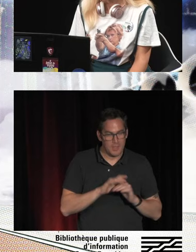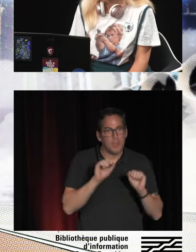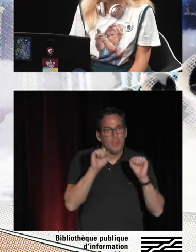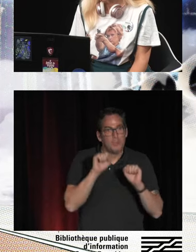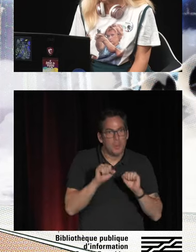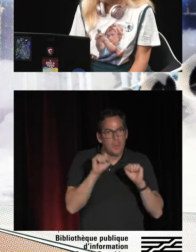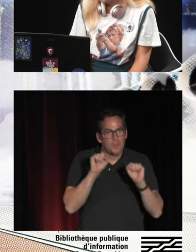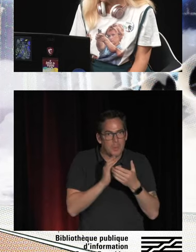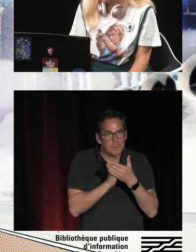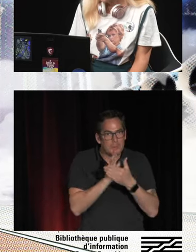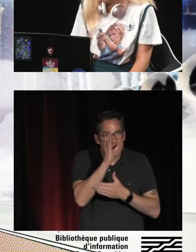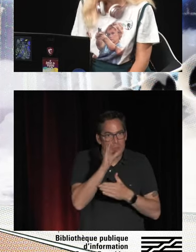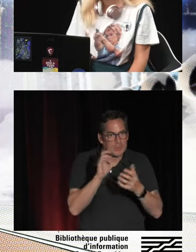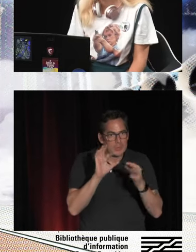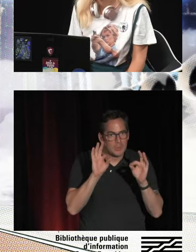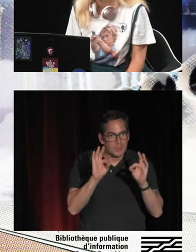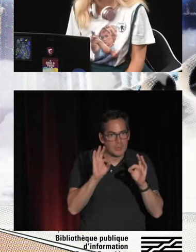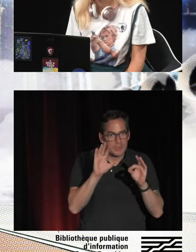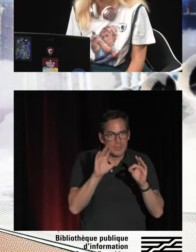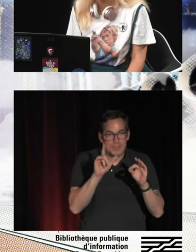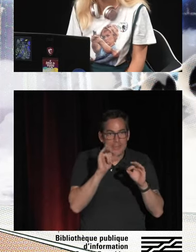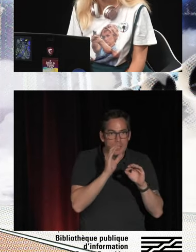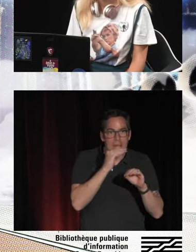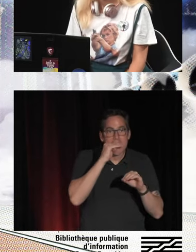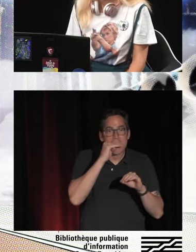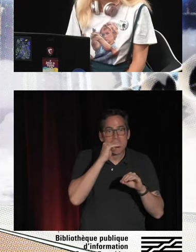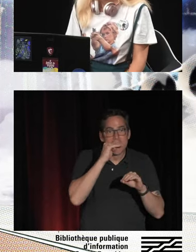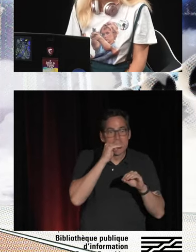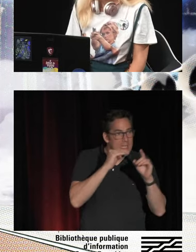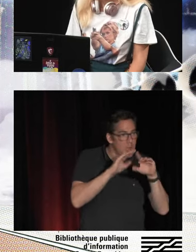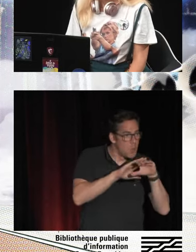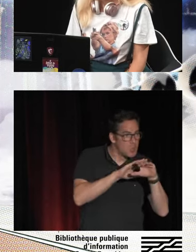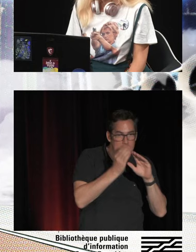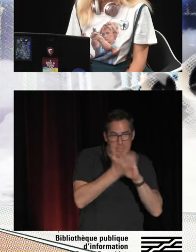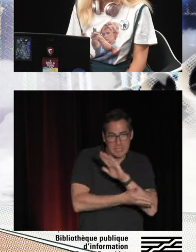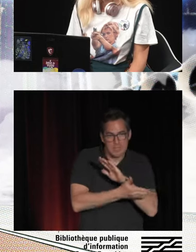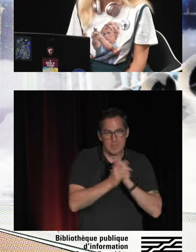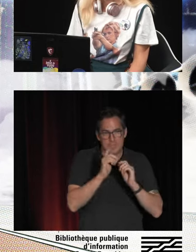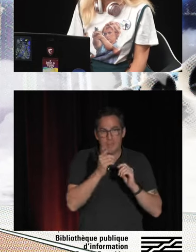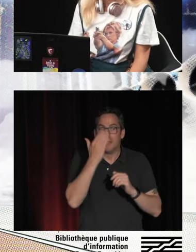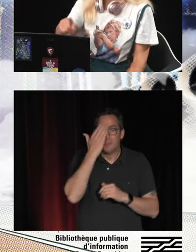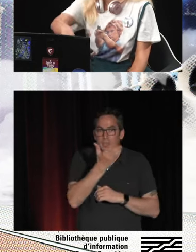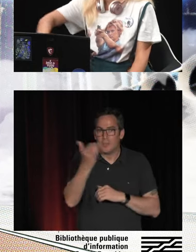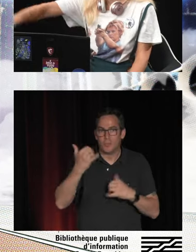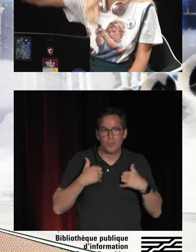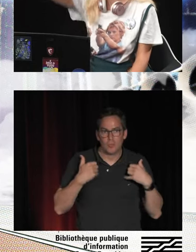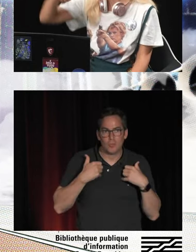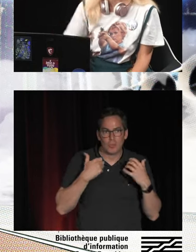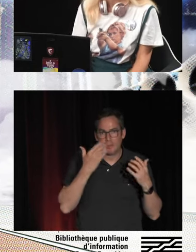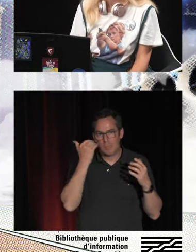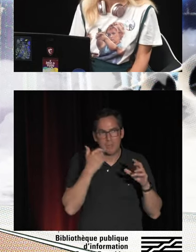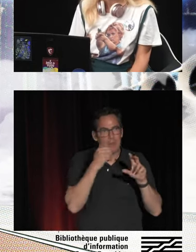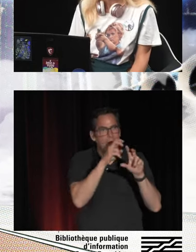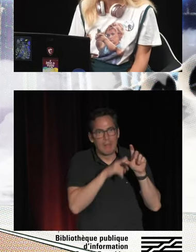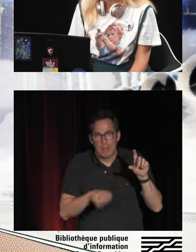on peut passer dessus, mais un pixel plus à gauche, ça ne va pas. Et ça, quand t'es petit, tu le sais pas. Donc tu fais le grand